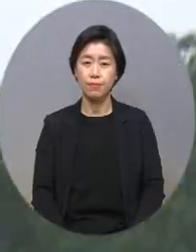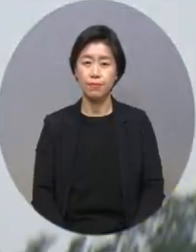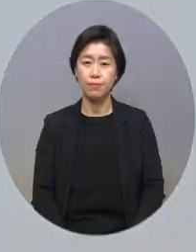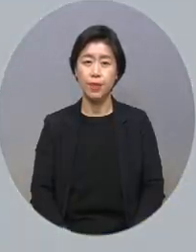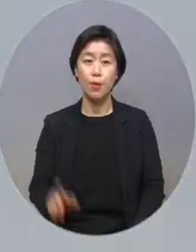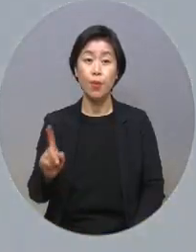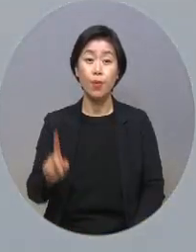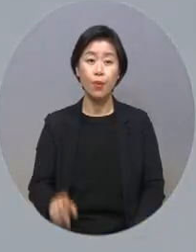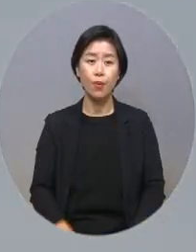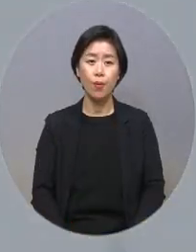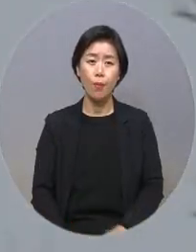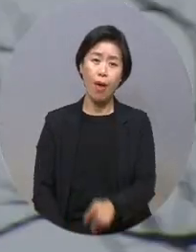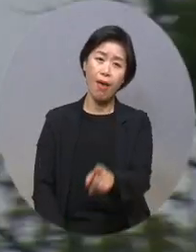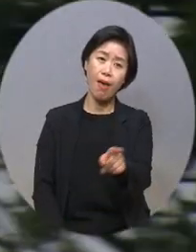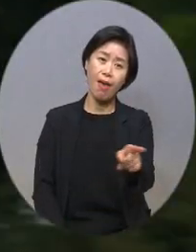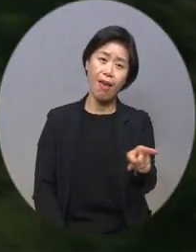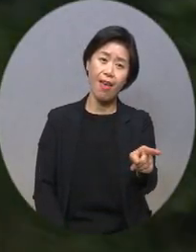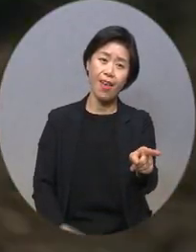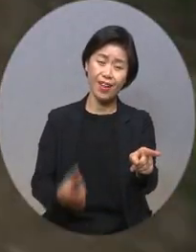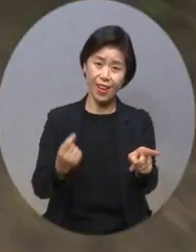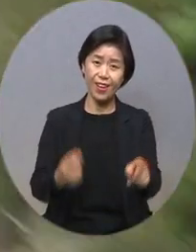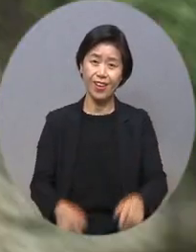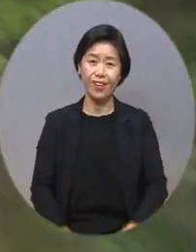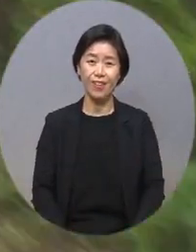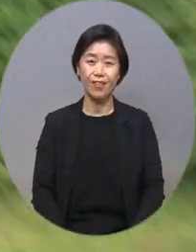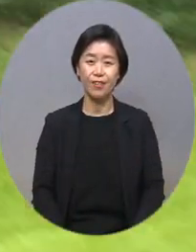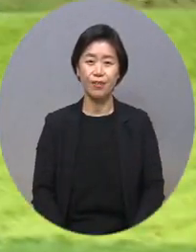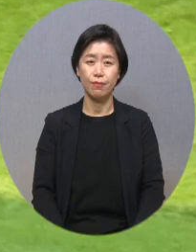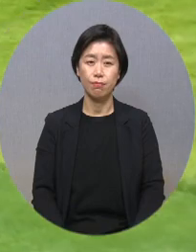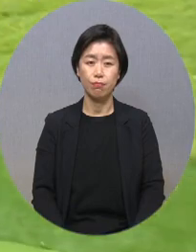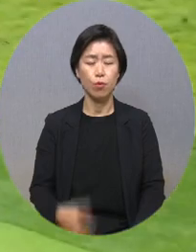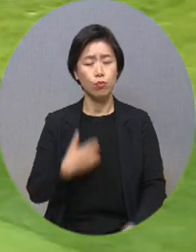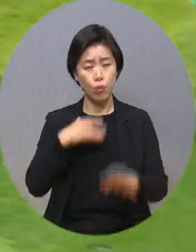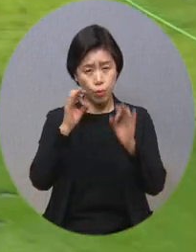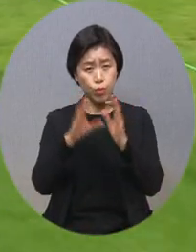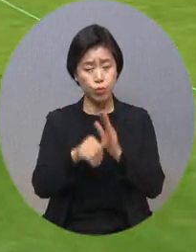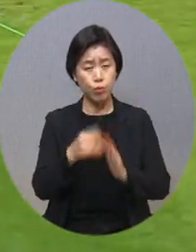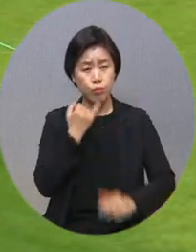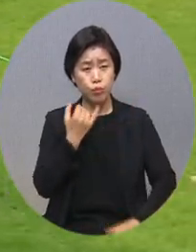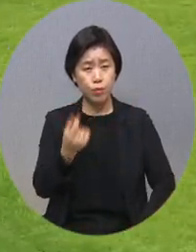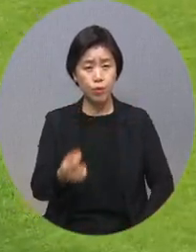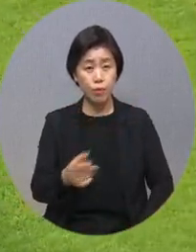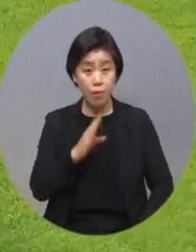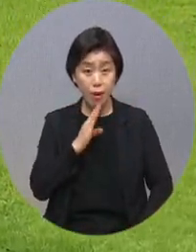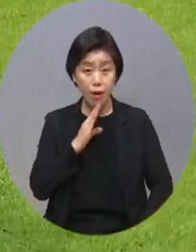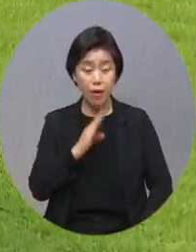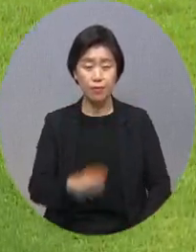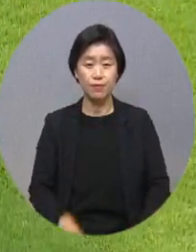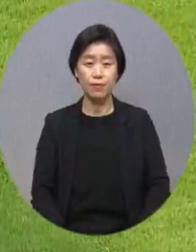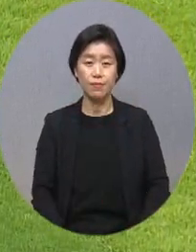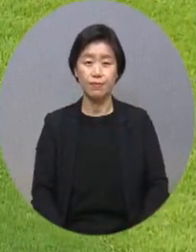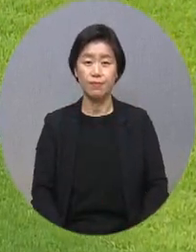어 땡겼다. 땡겼다. 괜찮을 것 같은데? 괜찮아? 어?